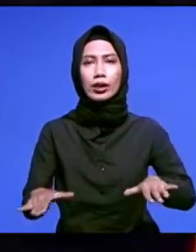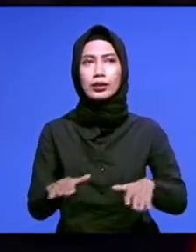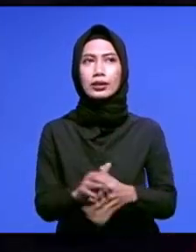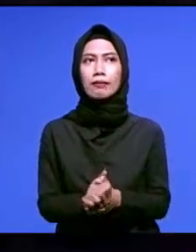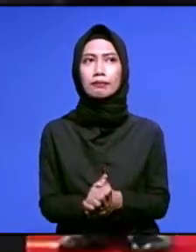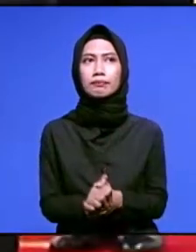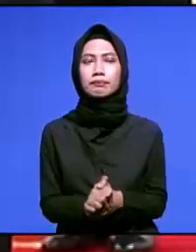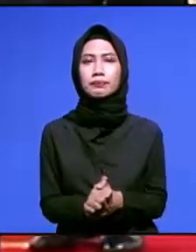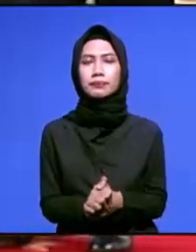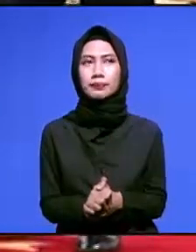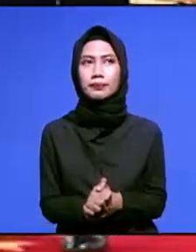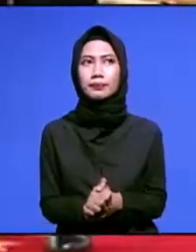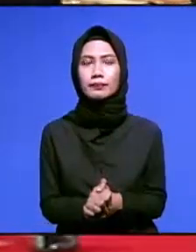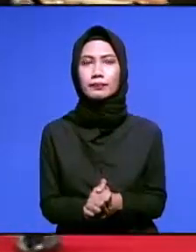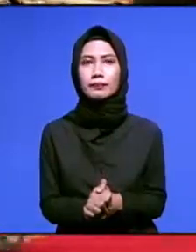disampaikan.